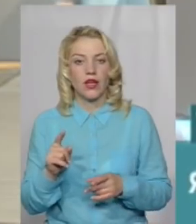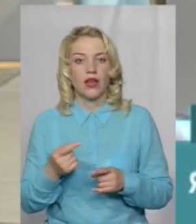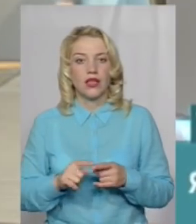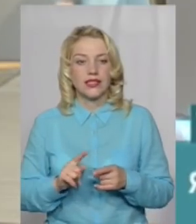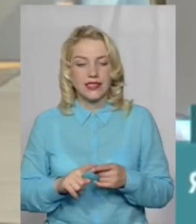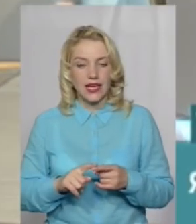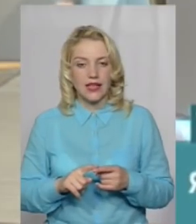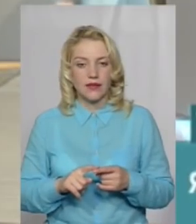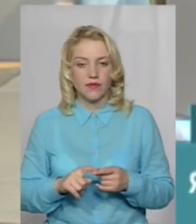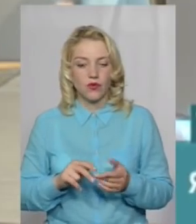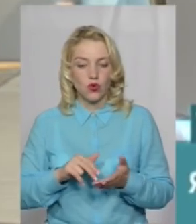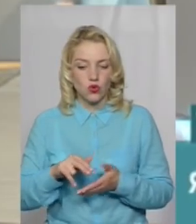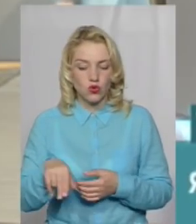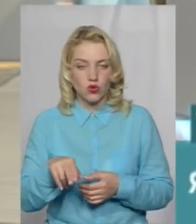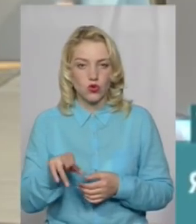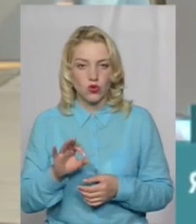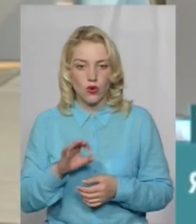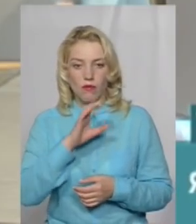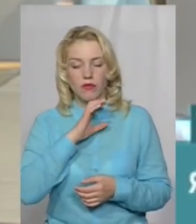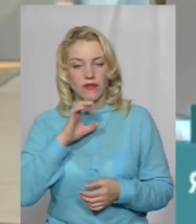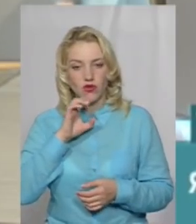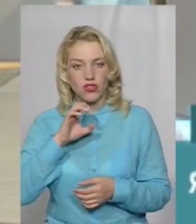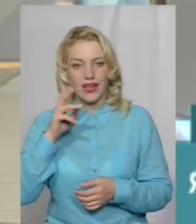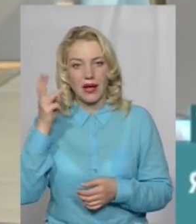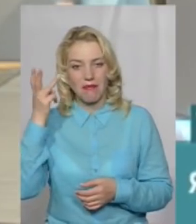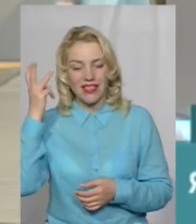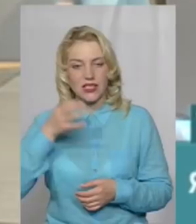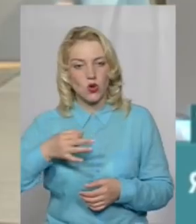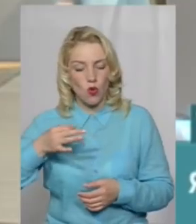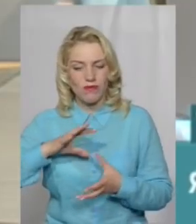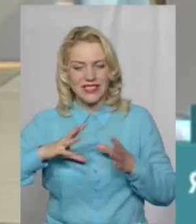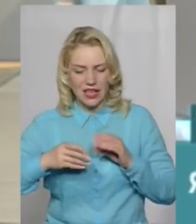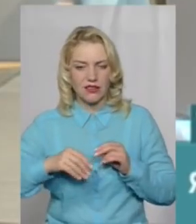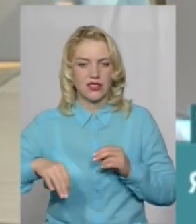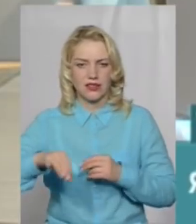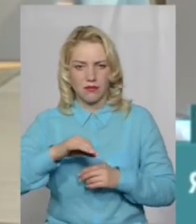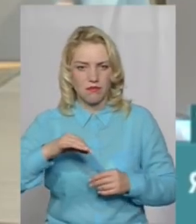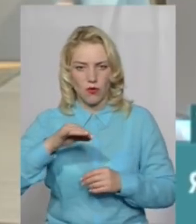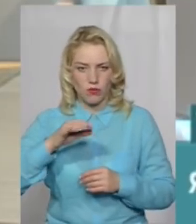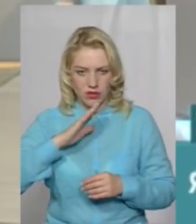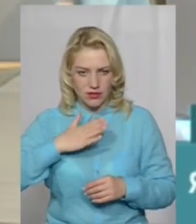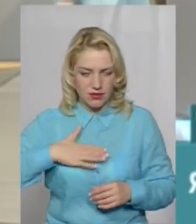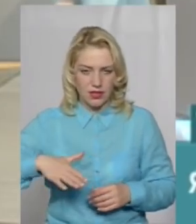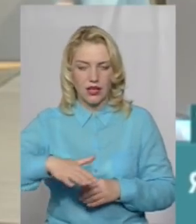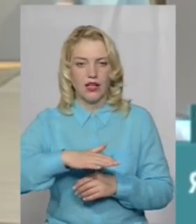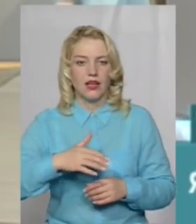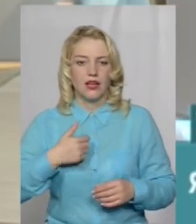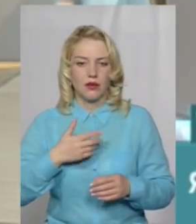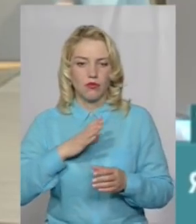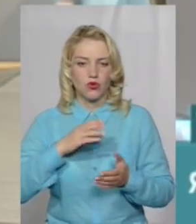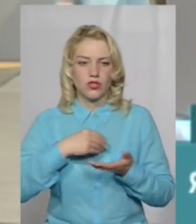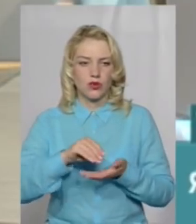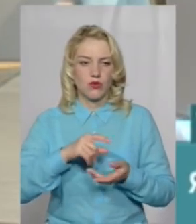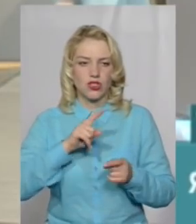це дійшло і навіть і до півночі Хмельницької області, і взагалі по Хмельницькій області, у свій час ми трошки були захопилися